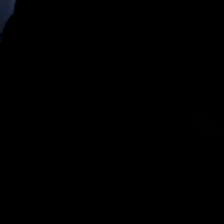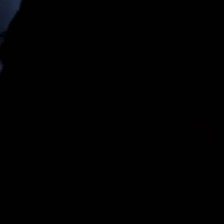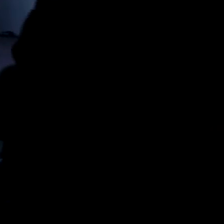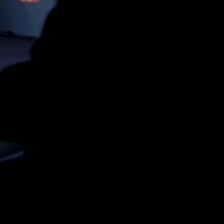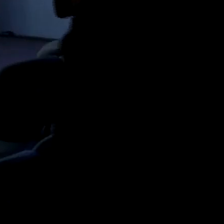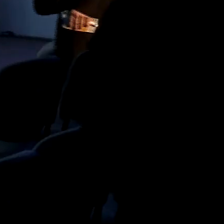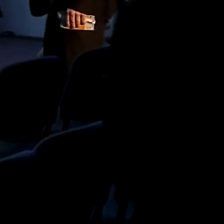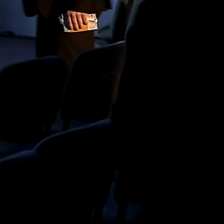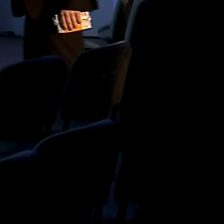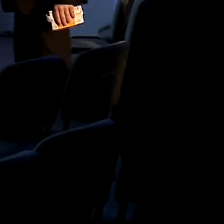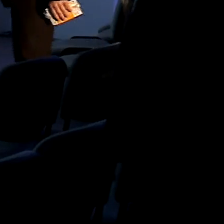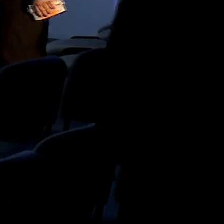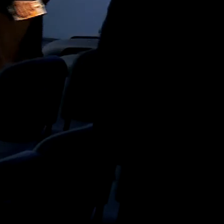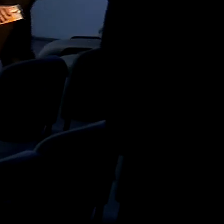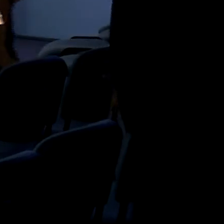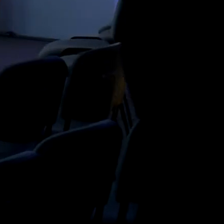Dziękuję.